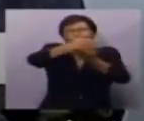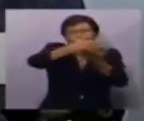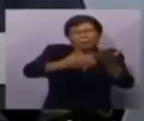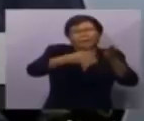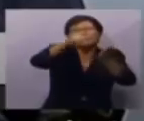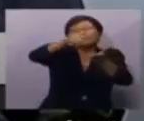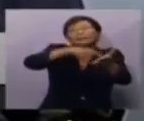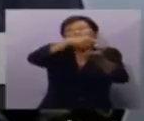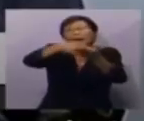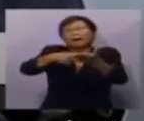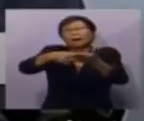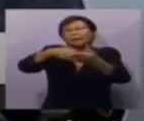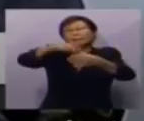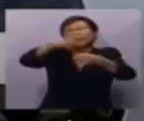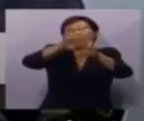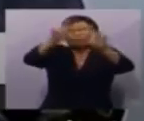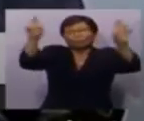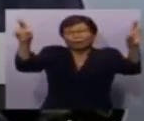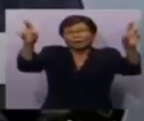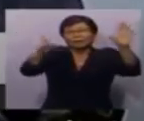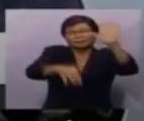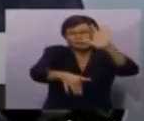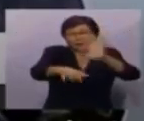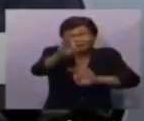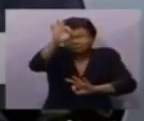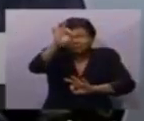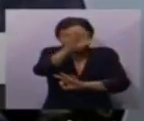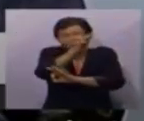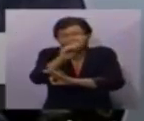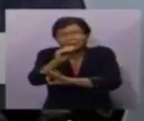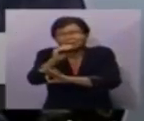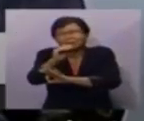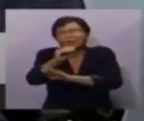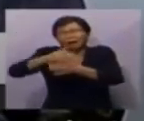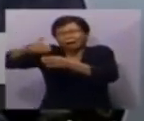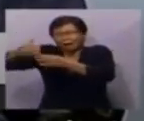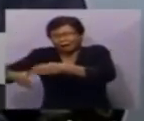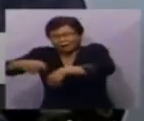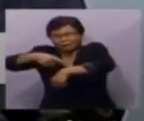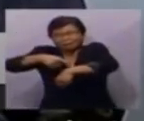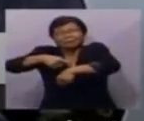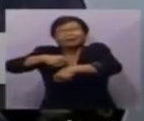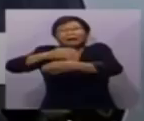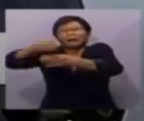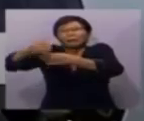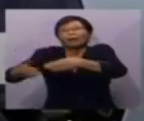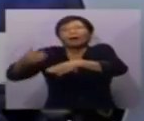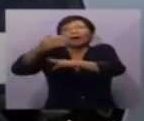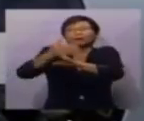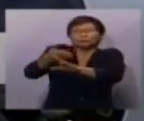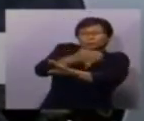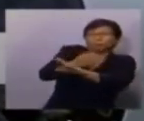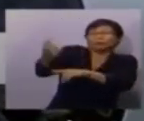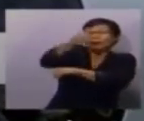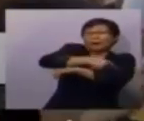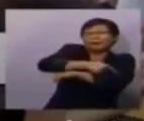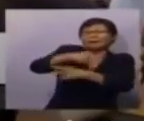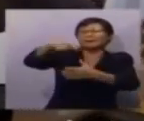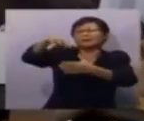pilihan raya yang baginya dia dilantik dan berakhir apabila tamat hari sebelum hari